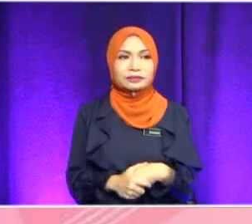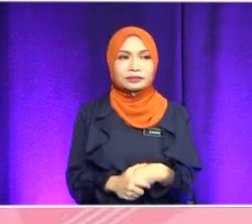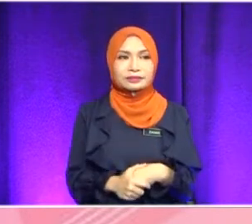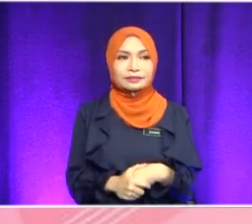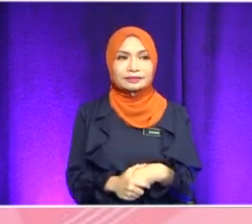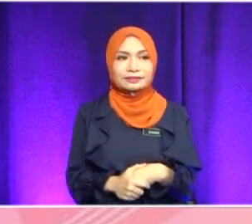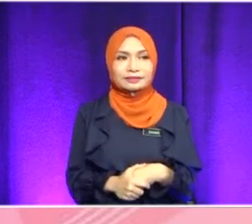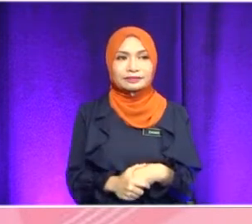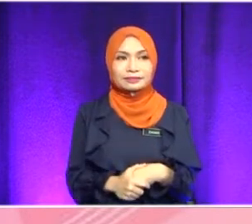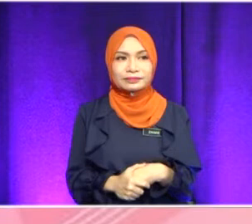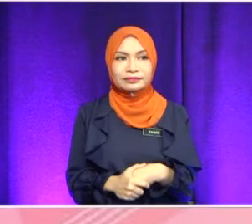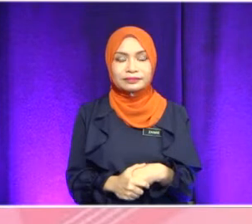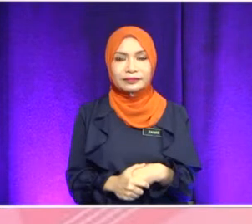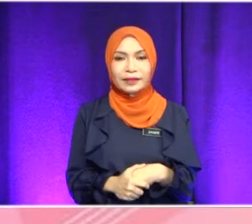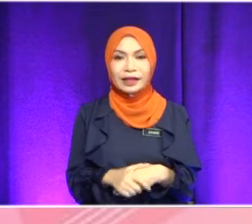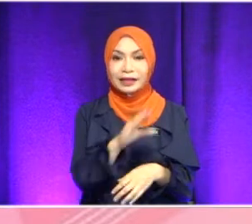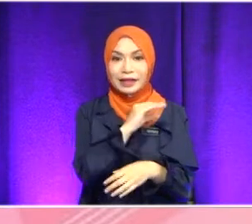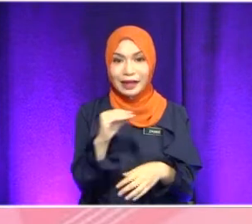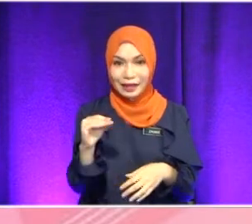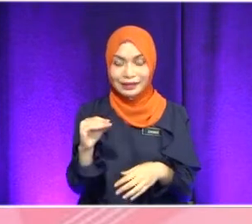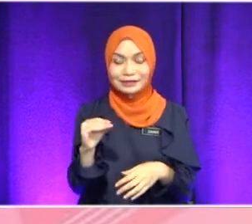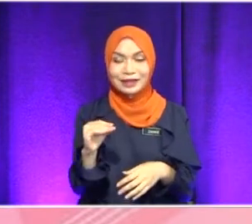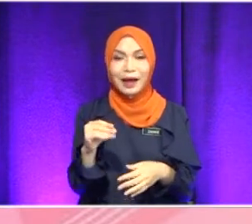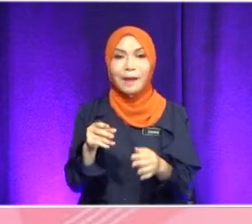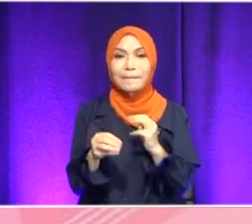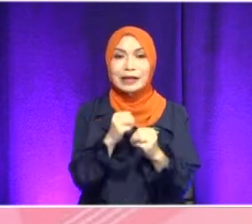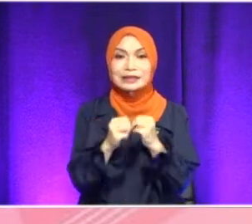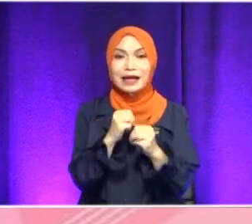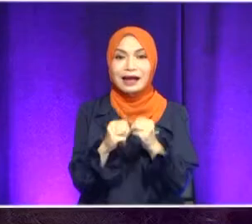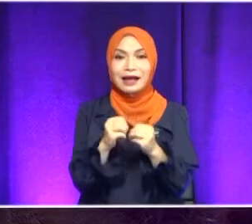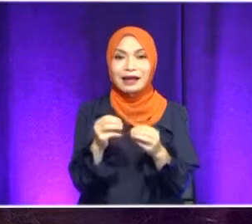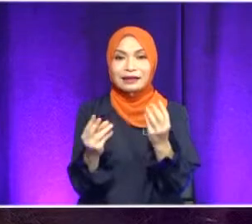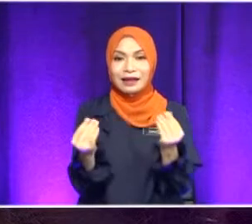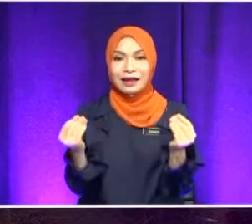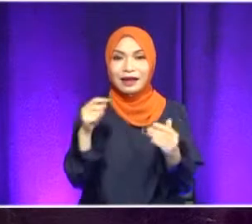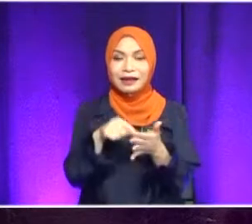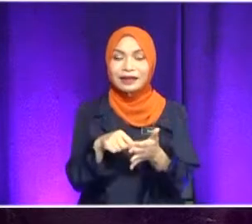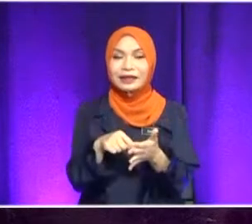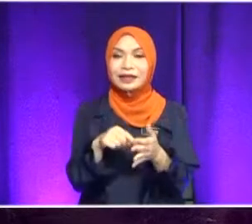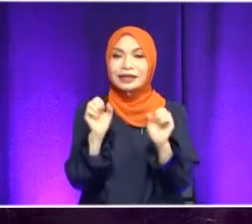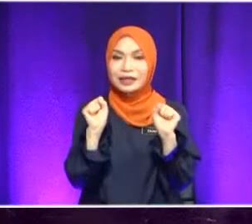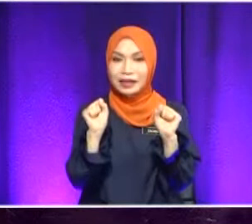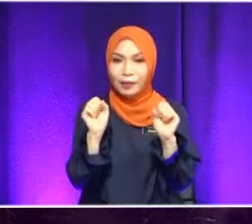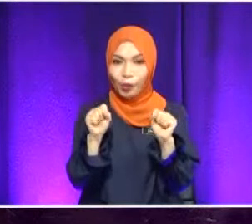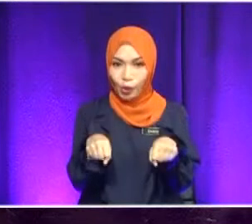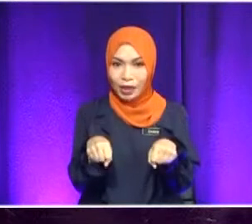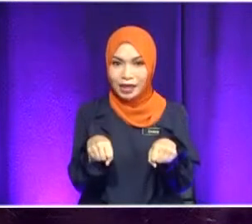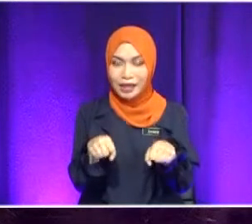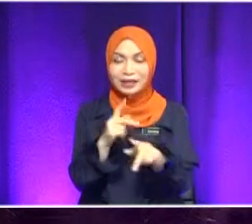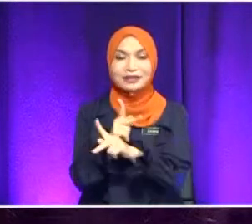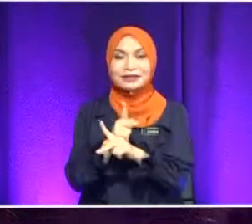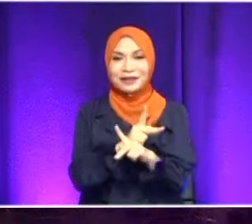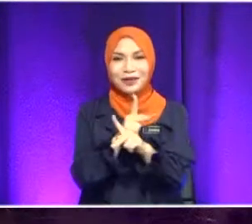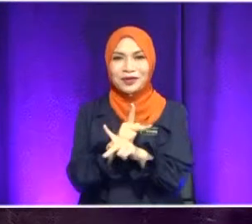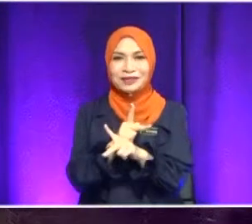ditampilkan dapat dikawal lah Criss Angke jadi penanaman bergilir Oke kepentingan dia kenapa ke pulau